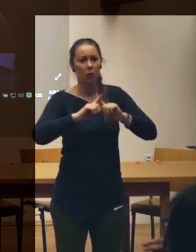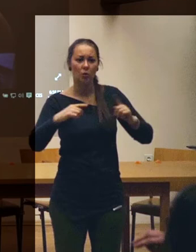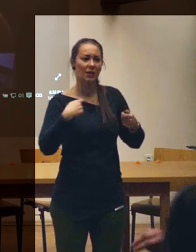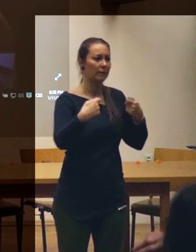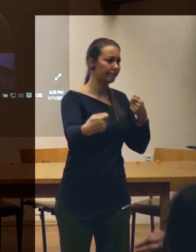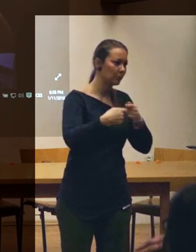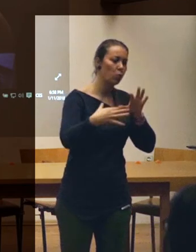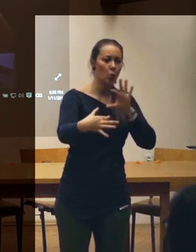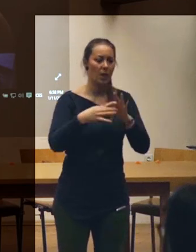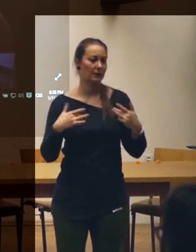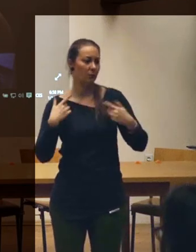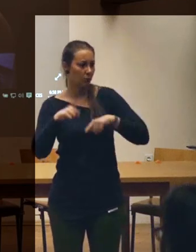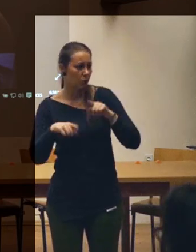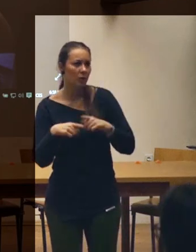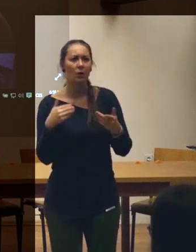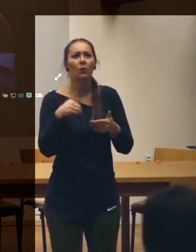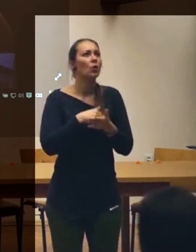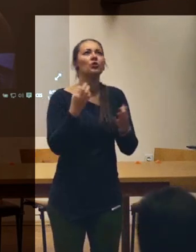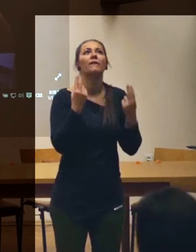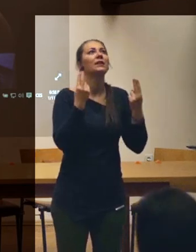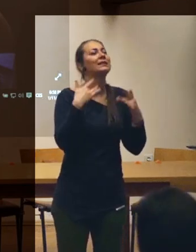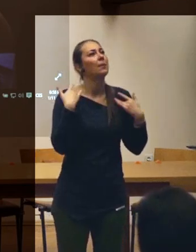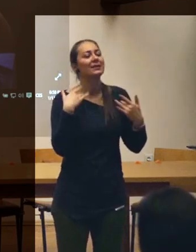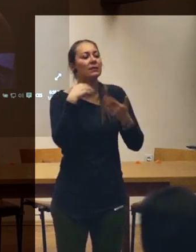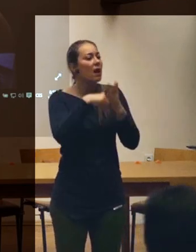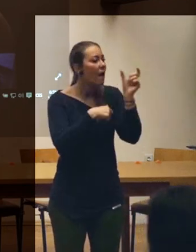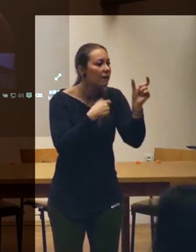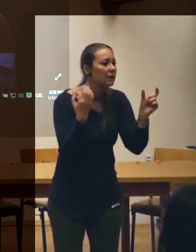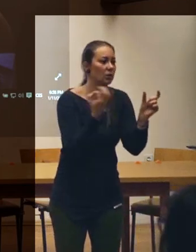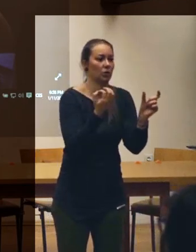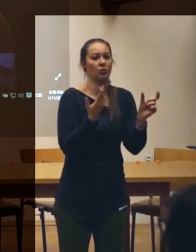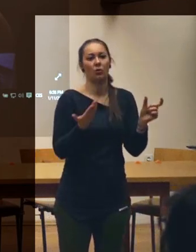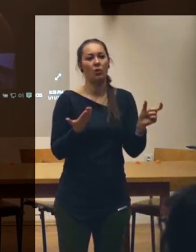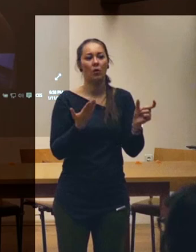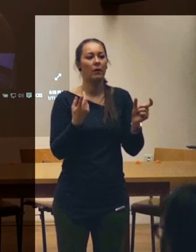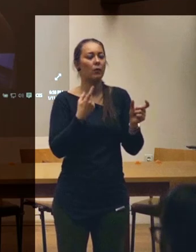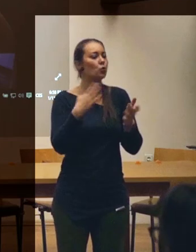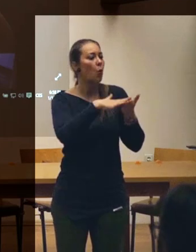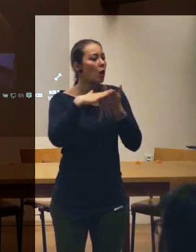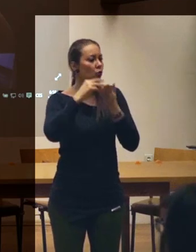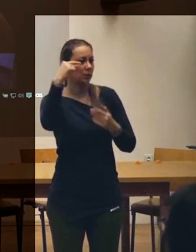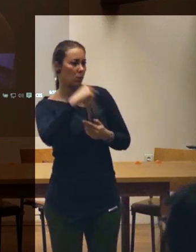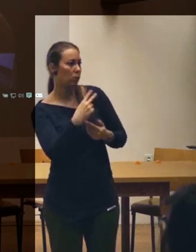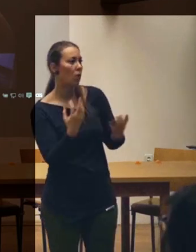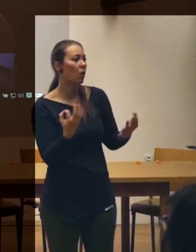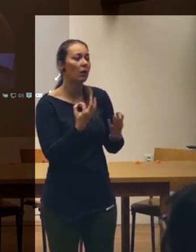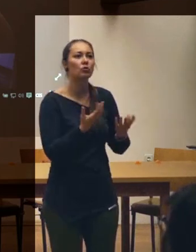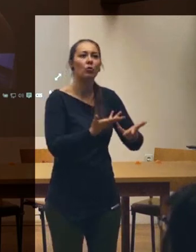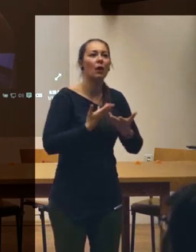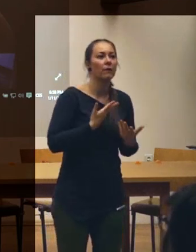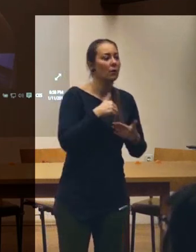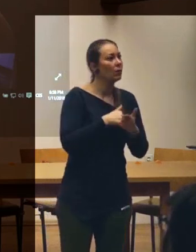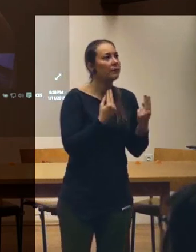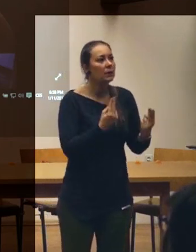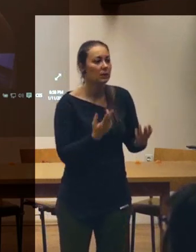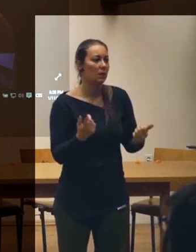autonómnej praxi zdravotnej, čo vlastne zdravie pre nás ako pre jednotlivca znamená, aké vlastne je sociálny kontext toho, čomu hovoríme zdravie, tomu,